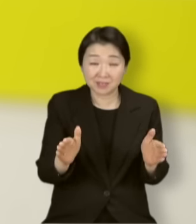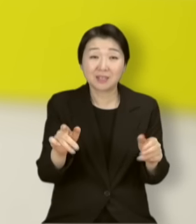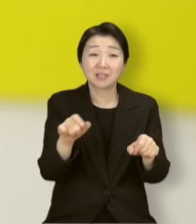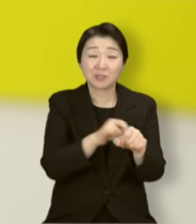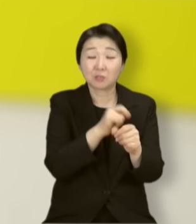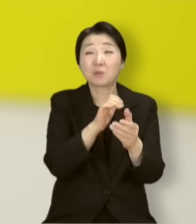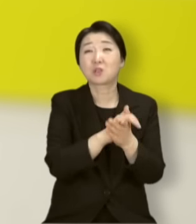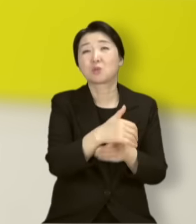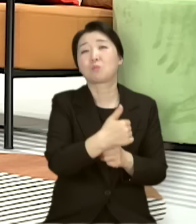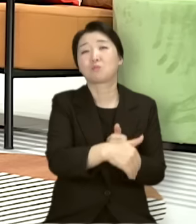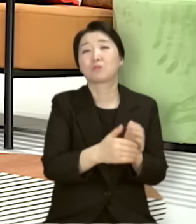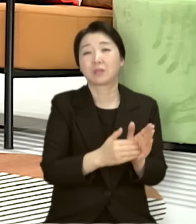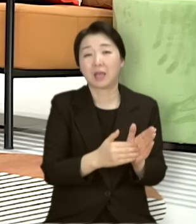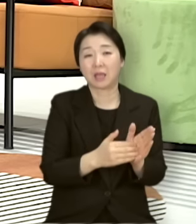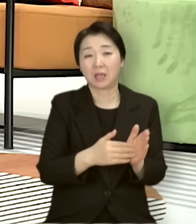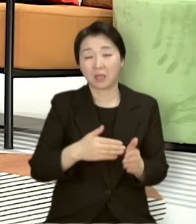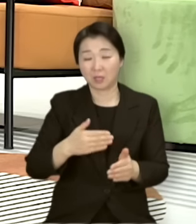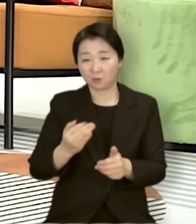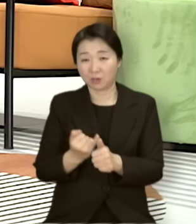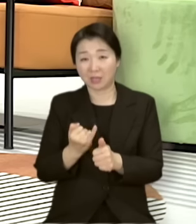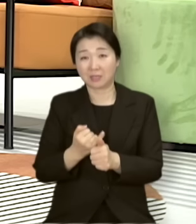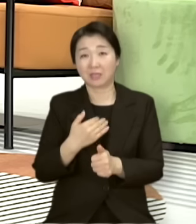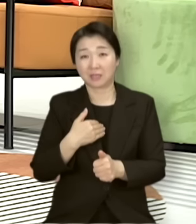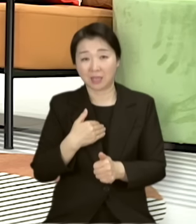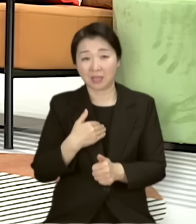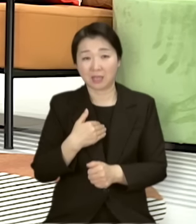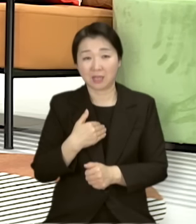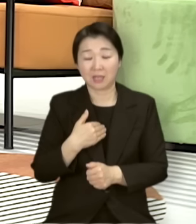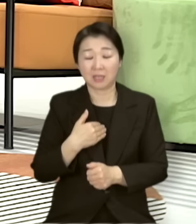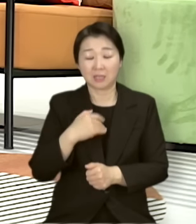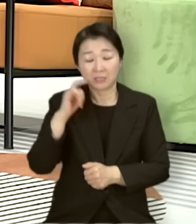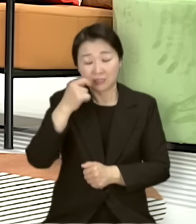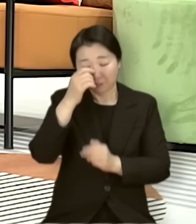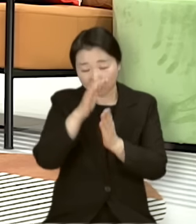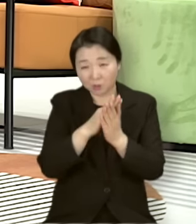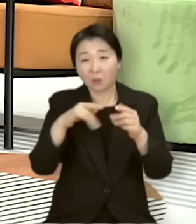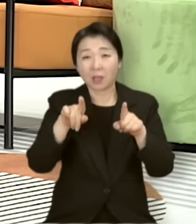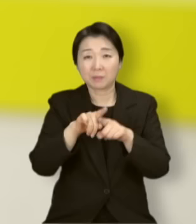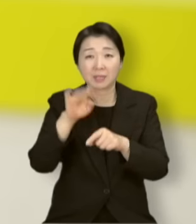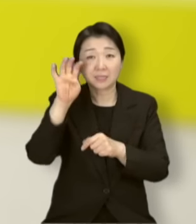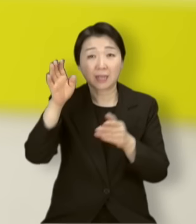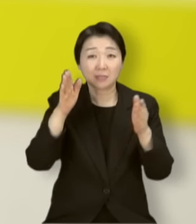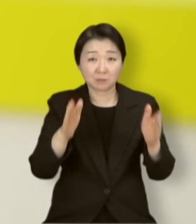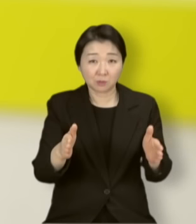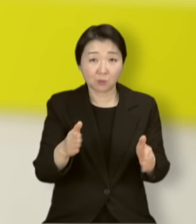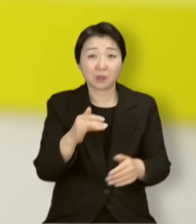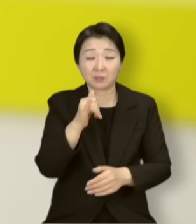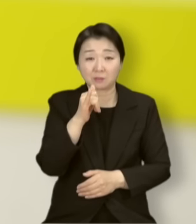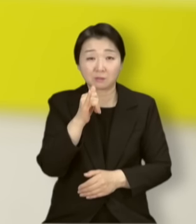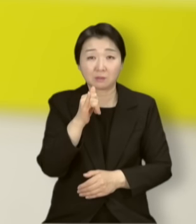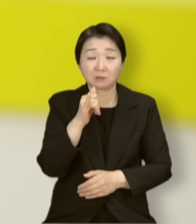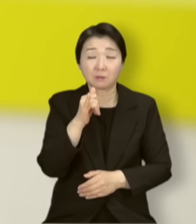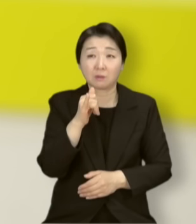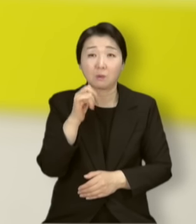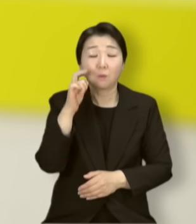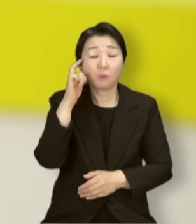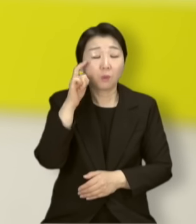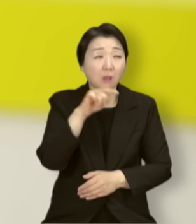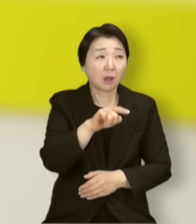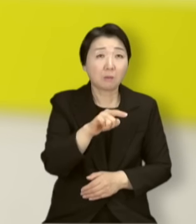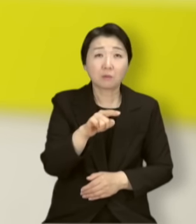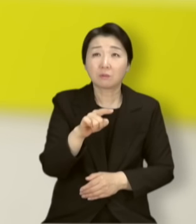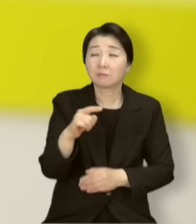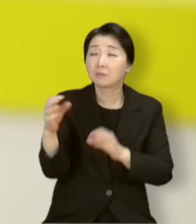게스트로 도와드린다고 네. 아내하고 저하고 새벽 기도를 40일 했네요. 네. 근데 아무런 살려주시는